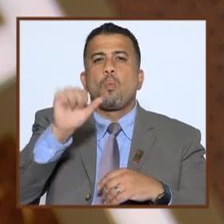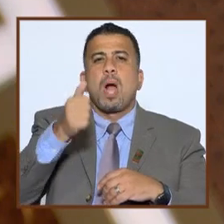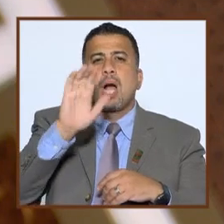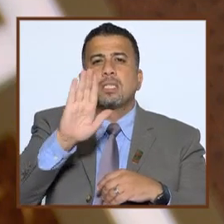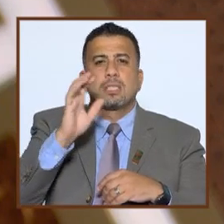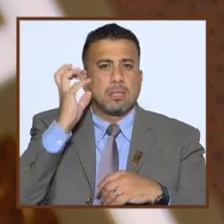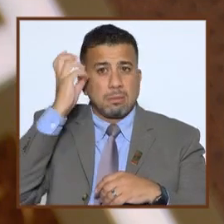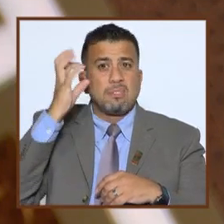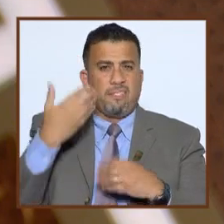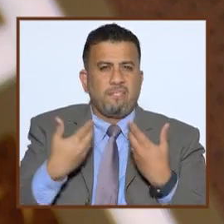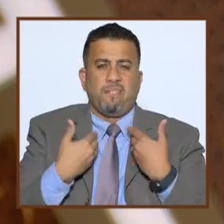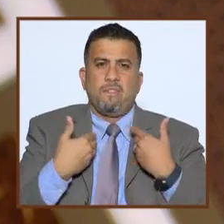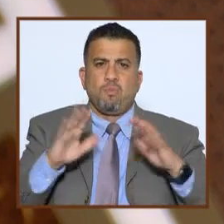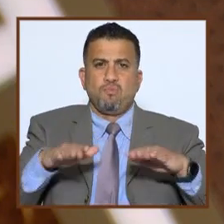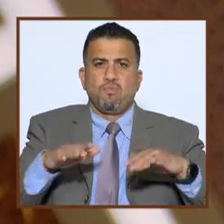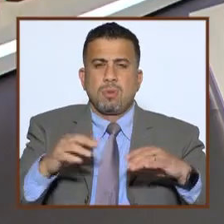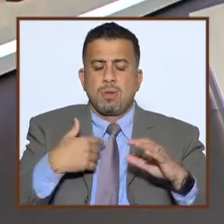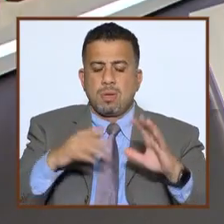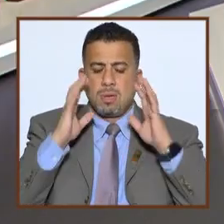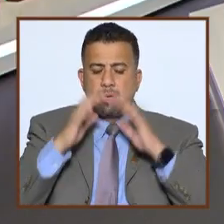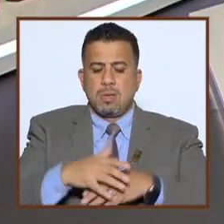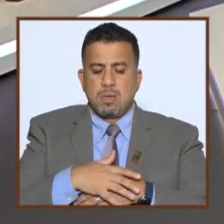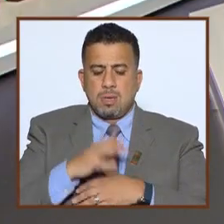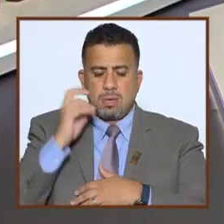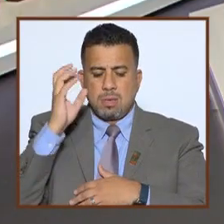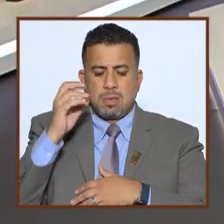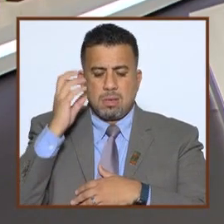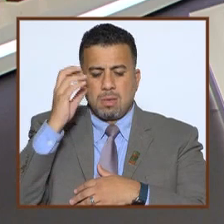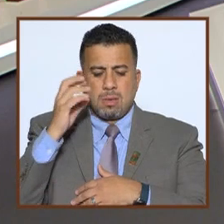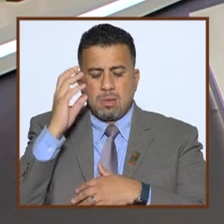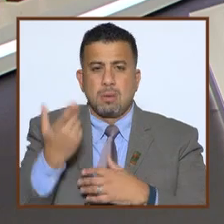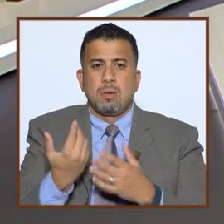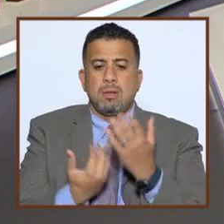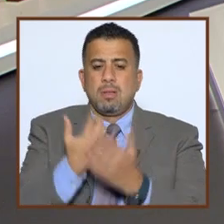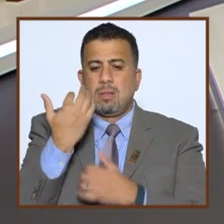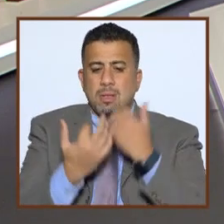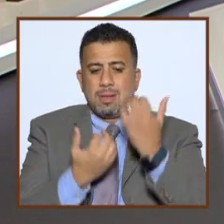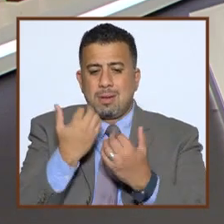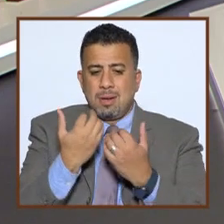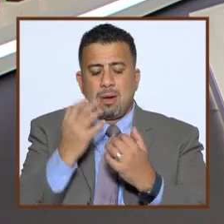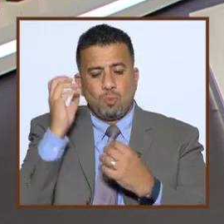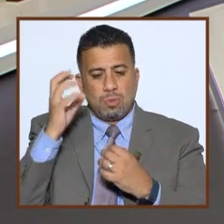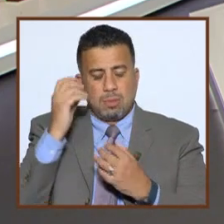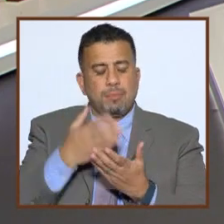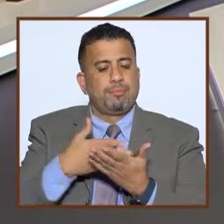اذا خلصت الحمد لله والفضل لله منك صلاتي وجانب الوضوء خلصت بالوضوء الحين